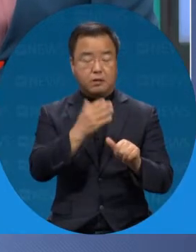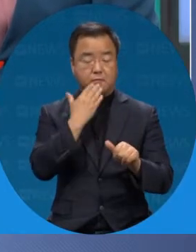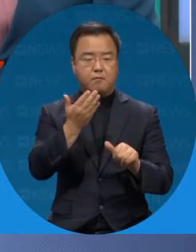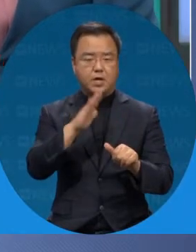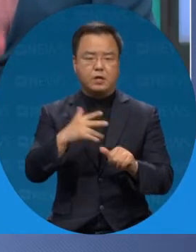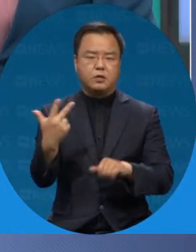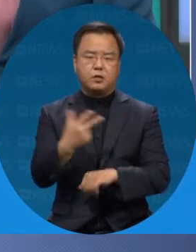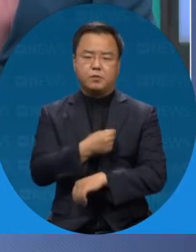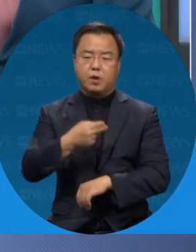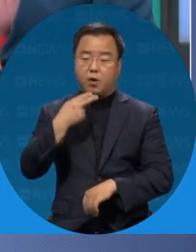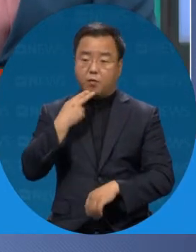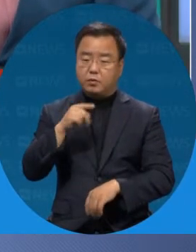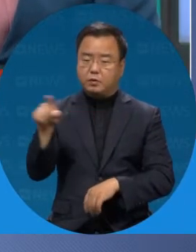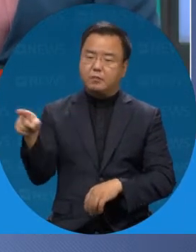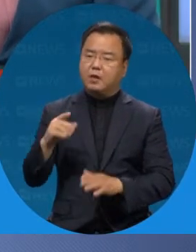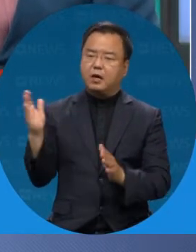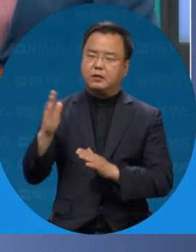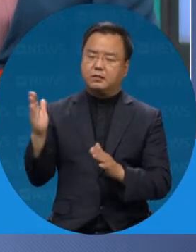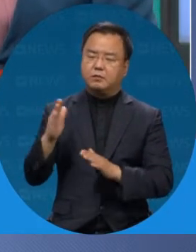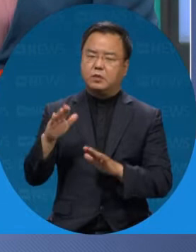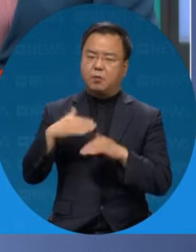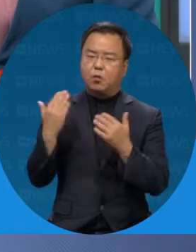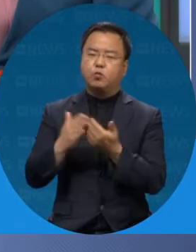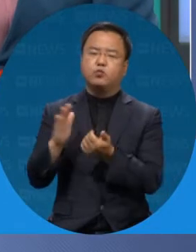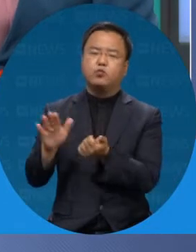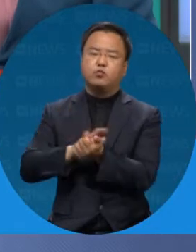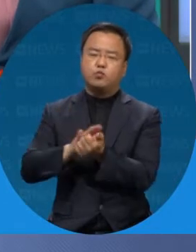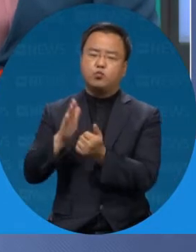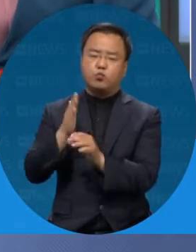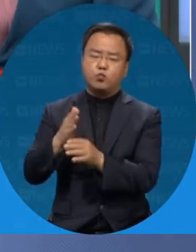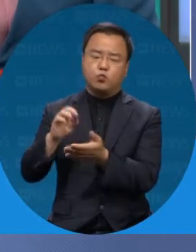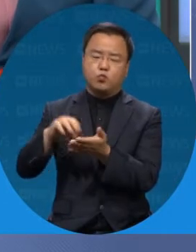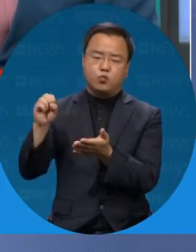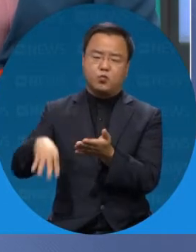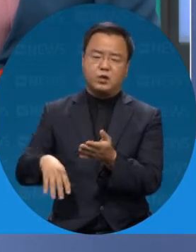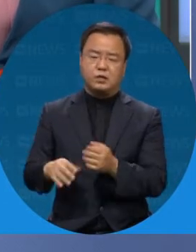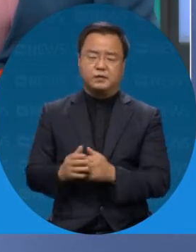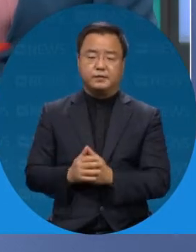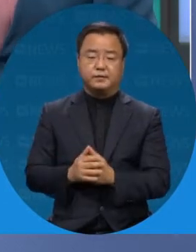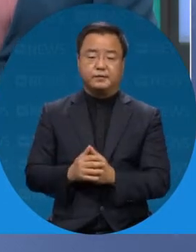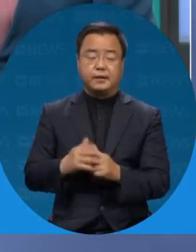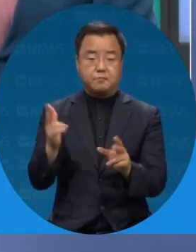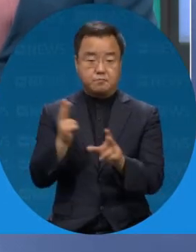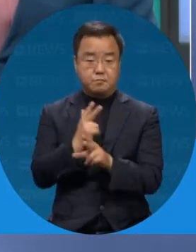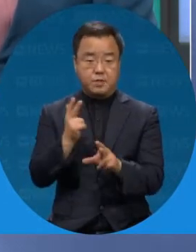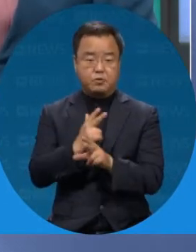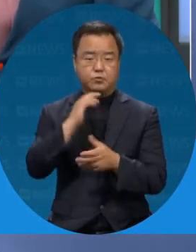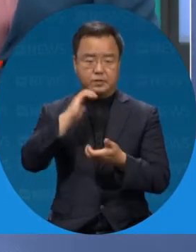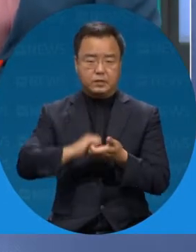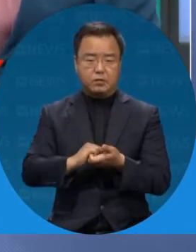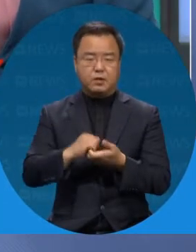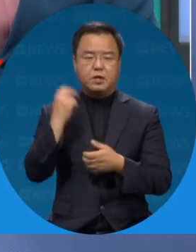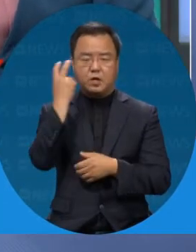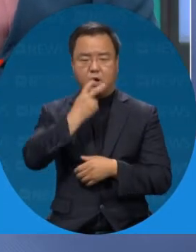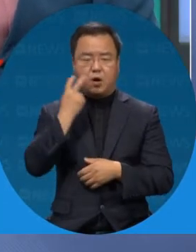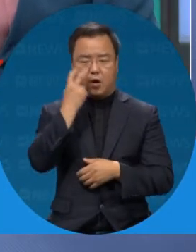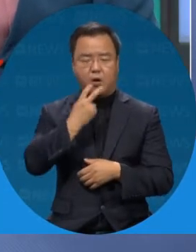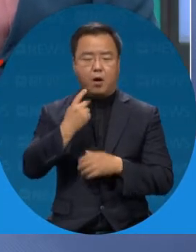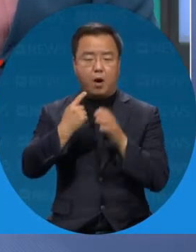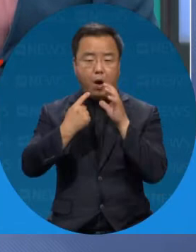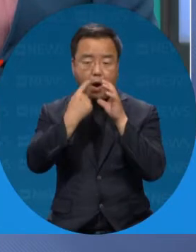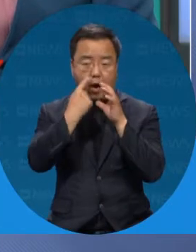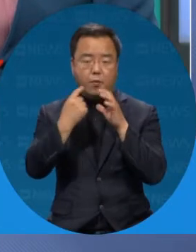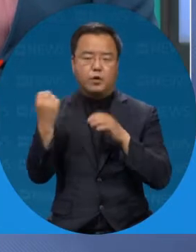않은 학생 같은 경우에는 이런 모든 혜택에서 제외된다는 건데요. 매주 정기 검사를 받아야 하고